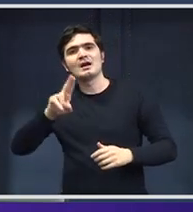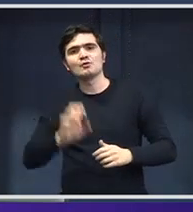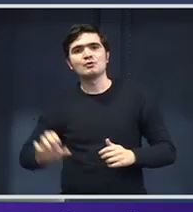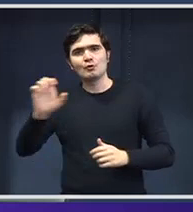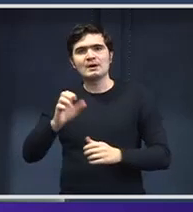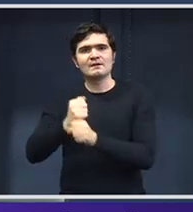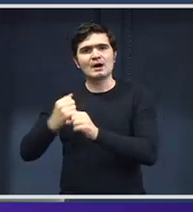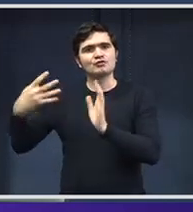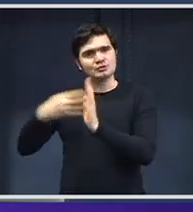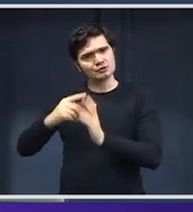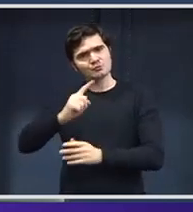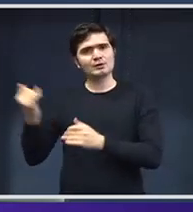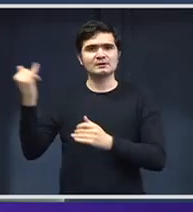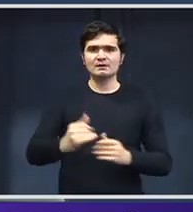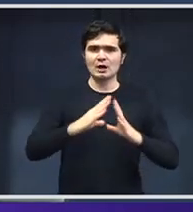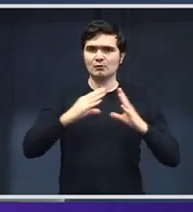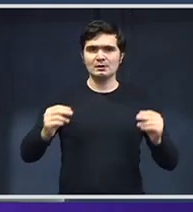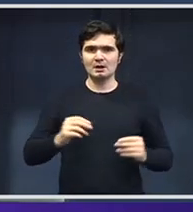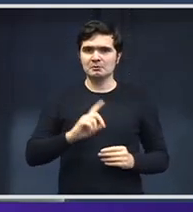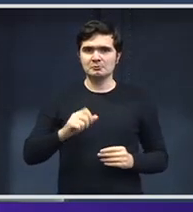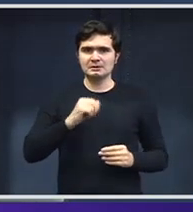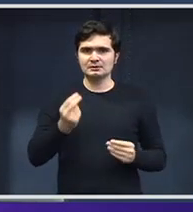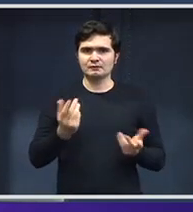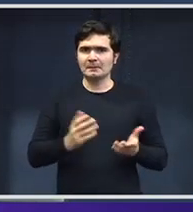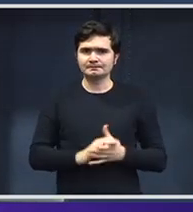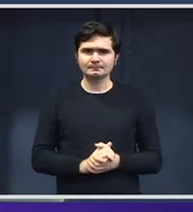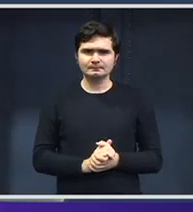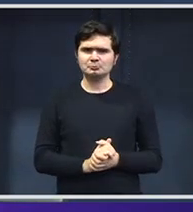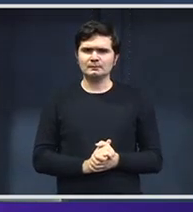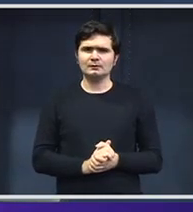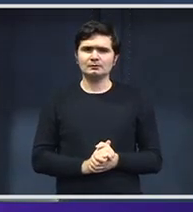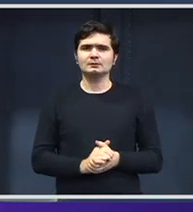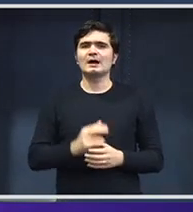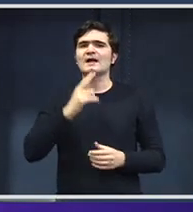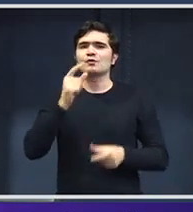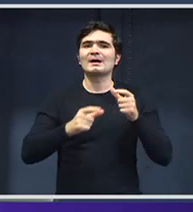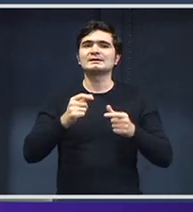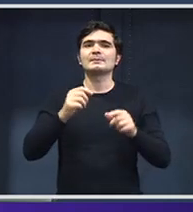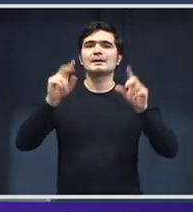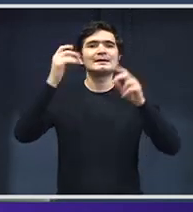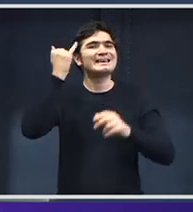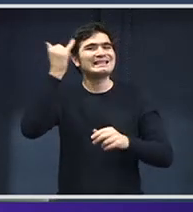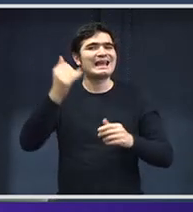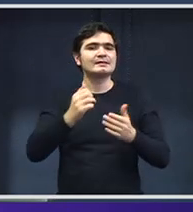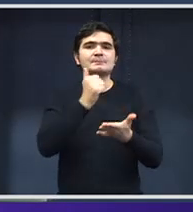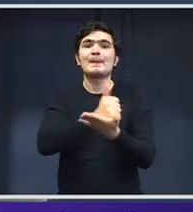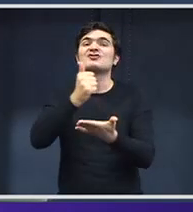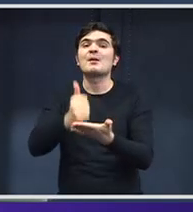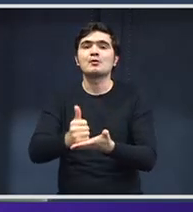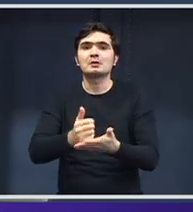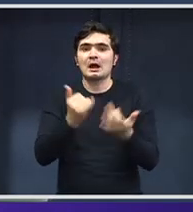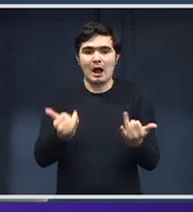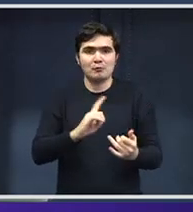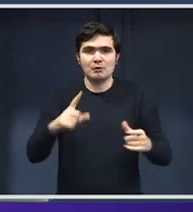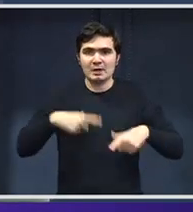sunt testate, pot să vină în România. Deci nu văd o problemă aici. Noi vorbeam acolo de un pașaport care nu există în acest moment și nu a